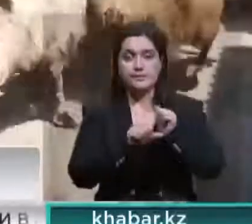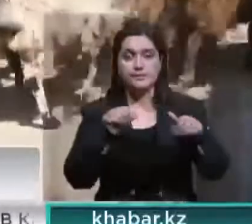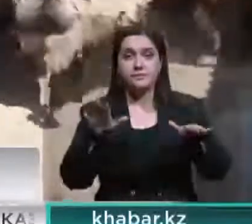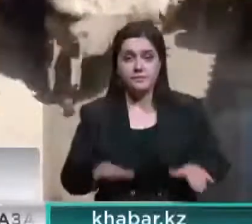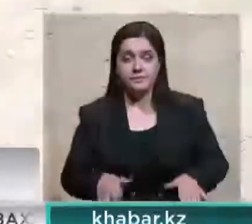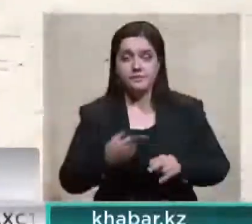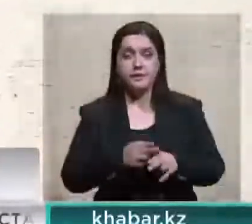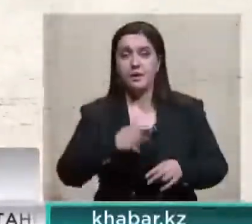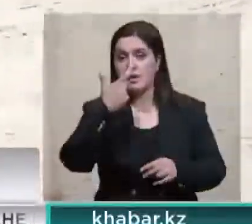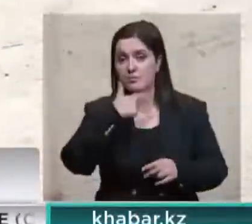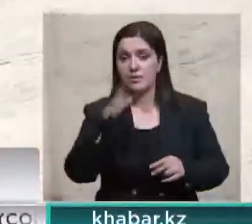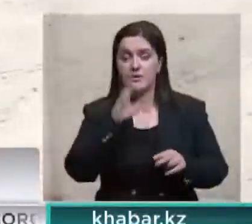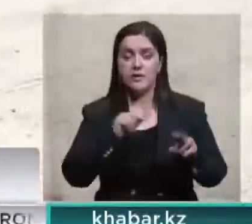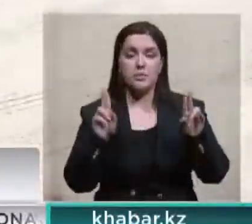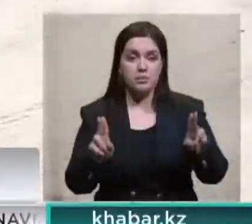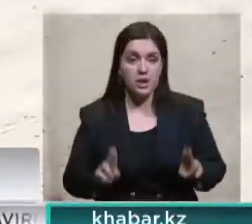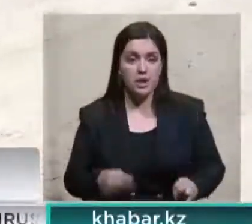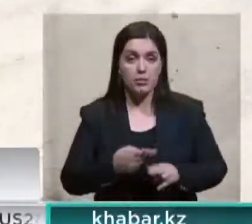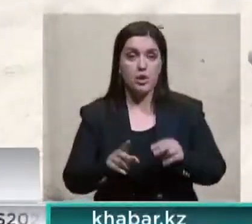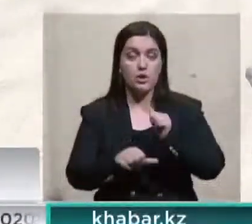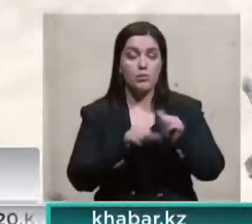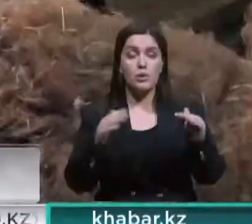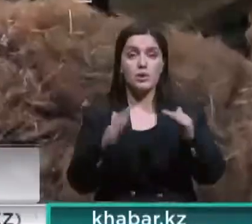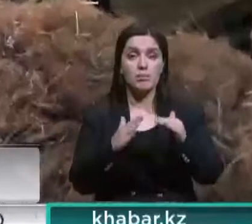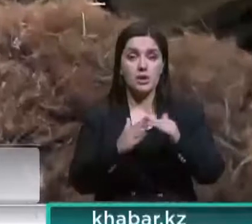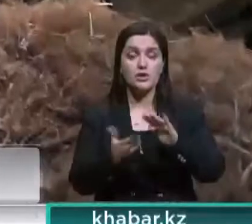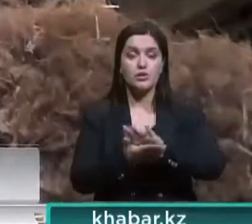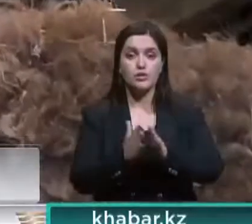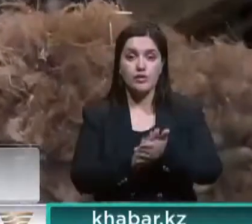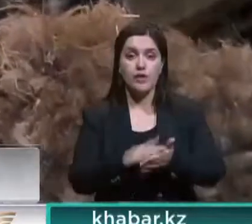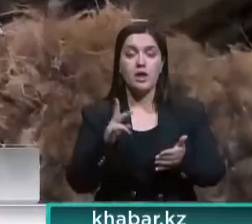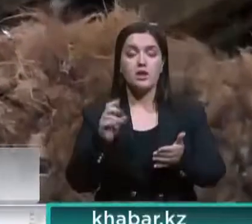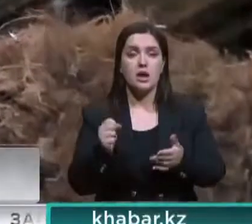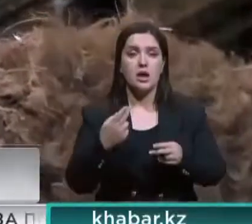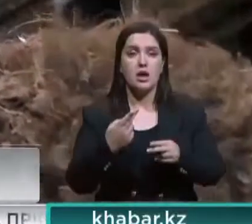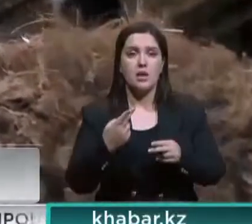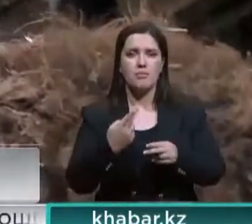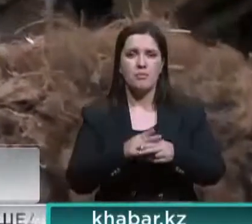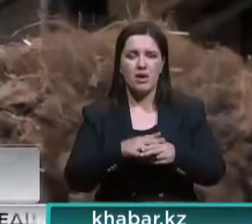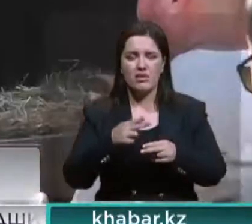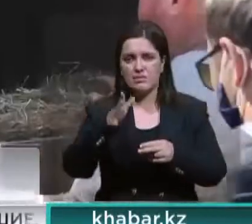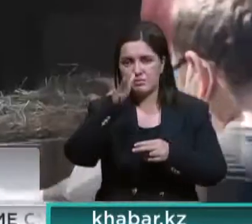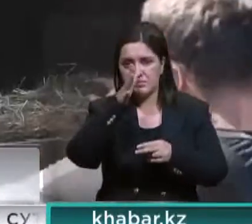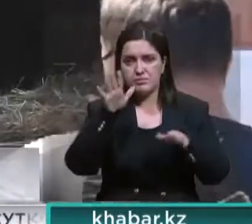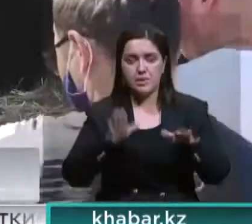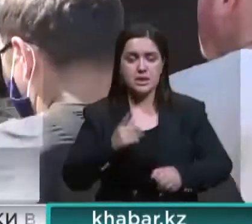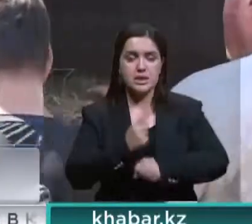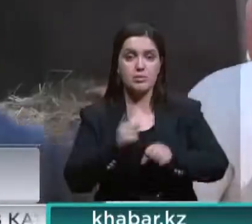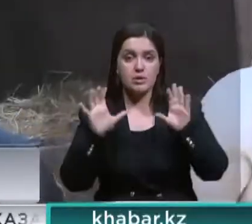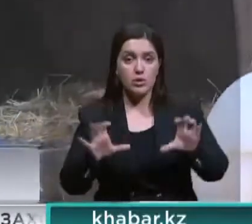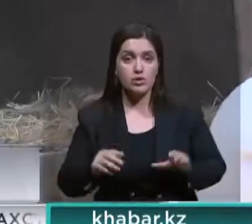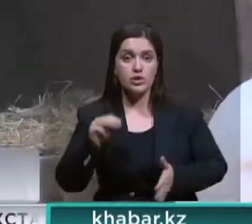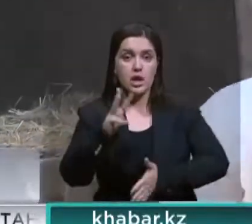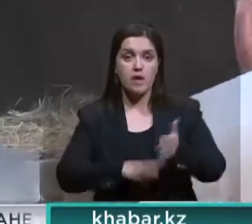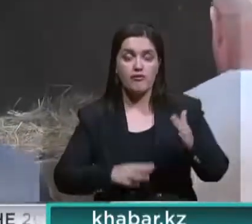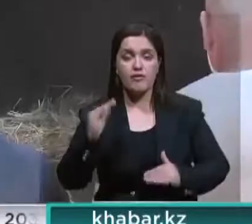соблюдением всех санитарных мер. Убой скота в домашних условиях и на стихийных точках запрещен законом. Штраф варьируется от